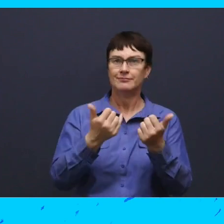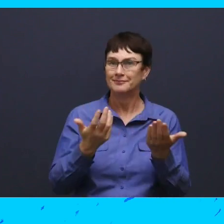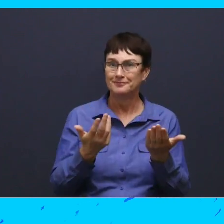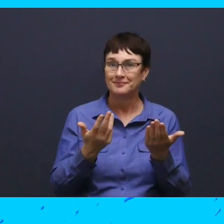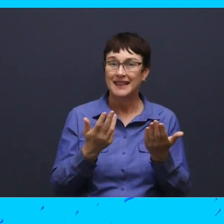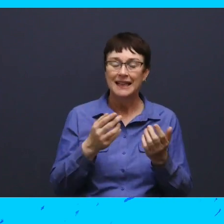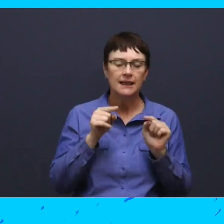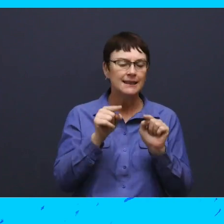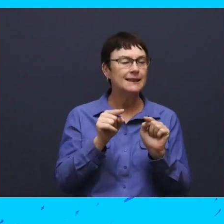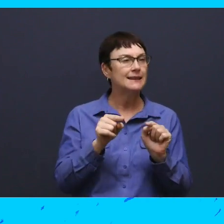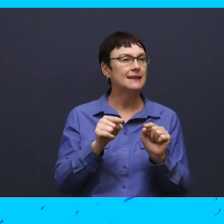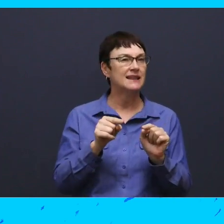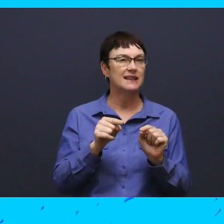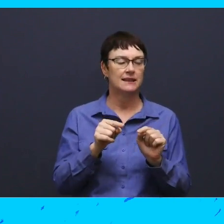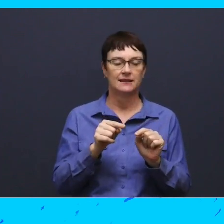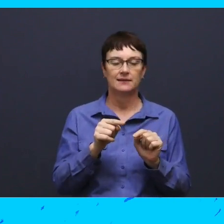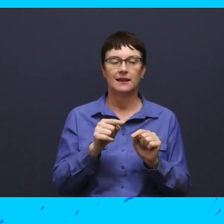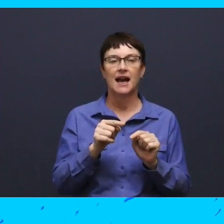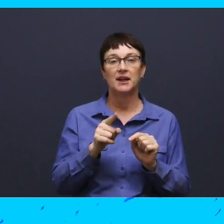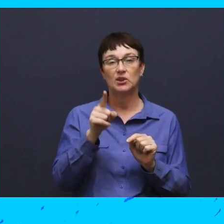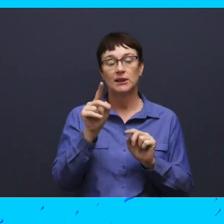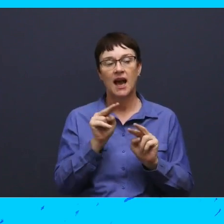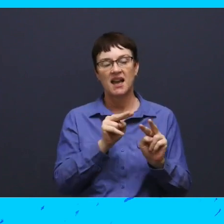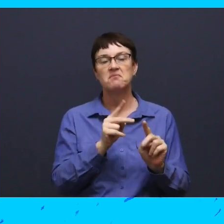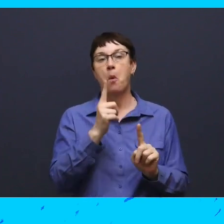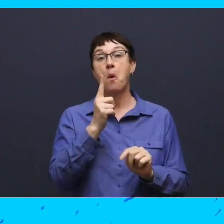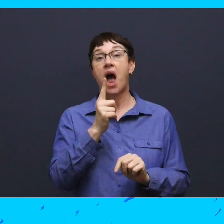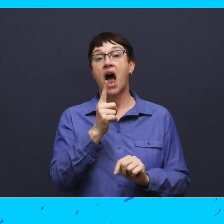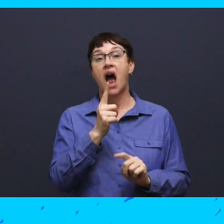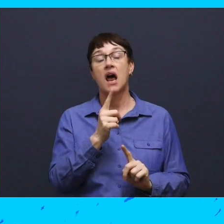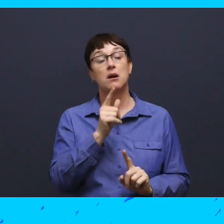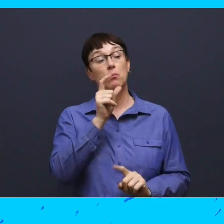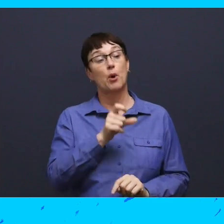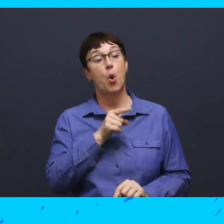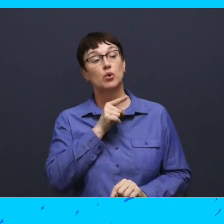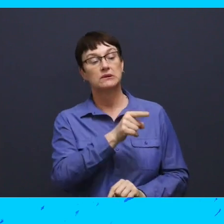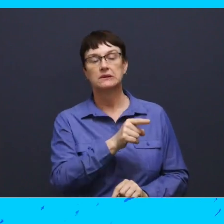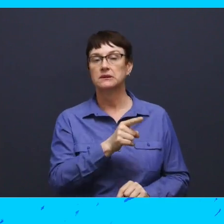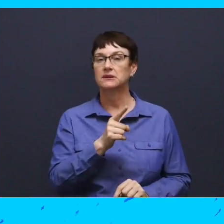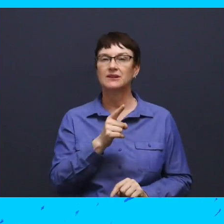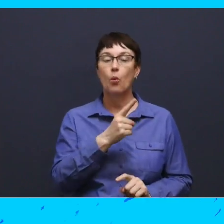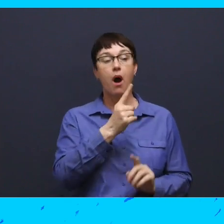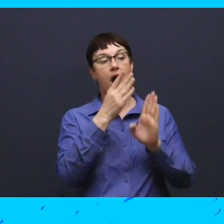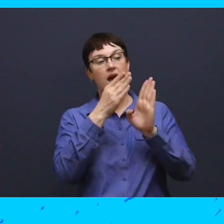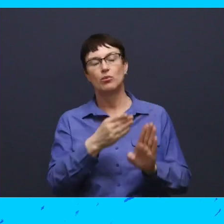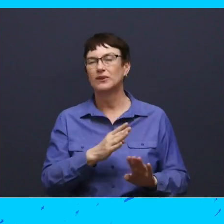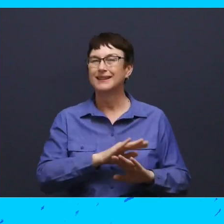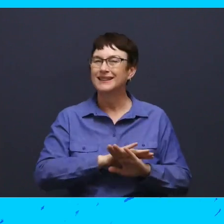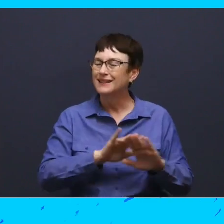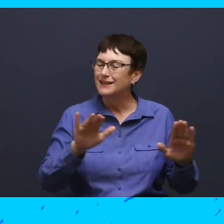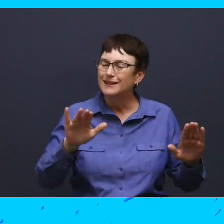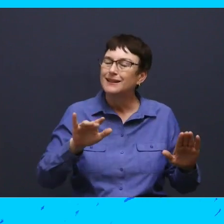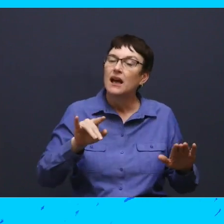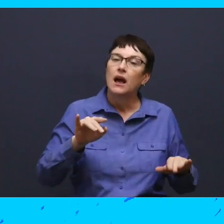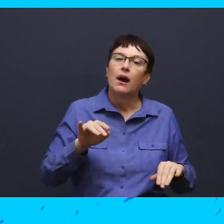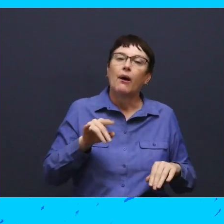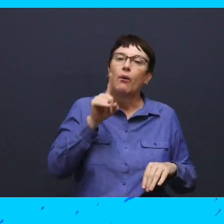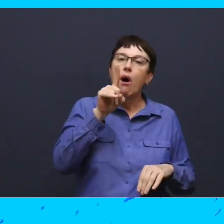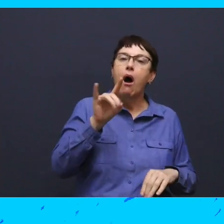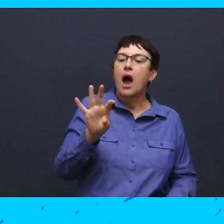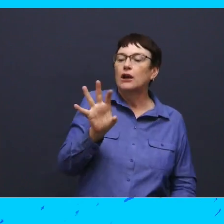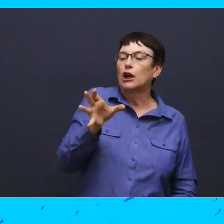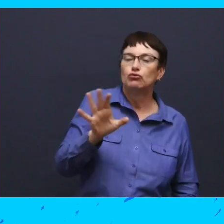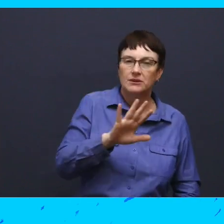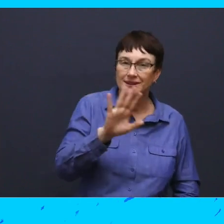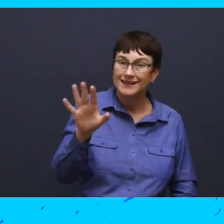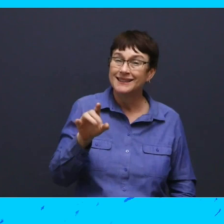pas une seule personne, ce n'est pas une région, mais c'est sur les adolescents et comment